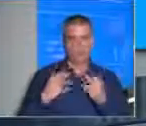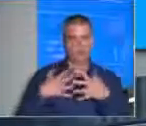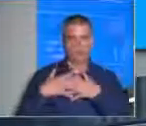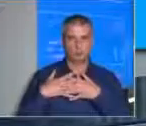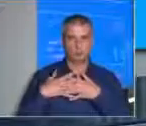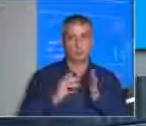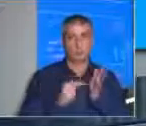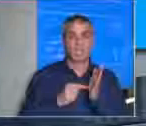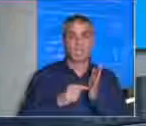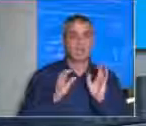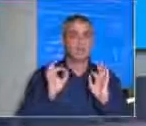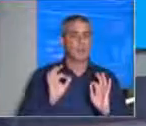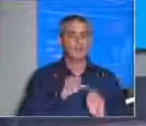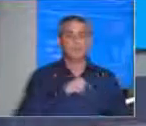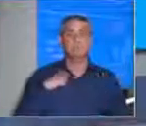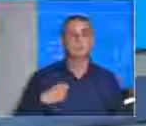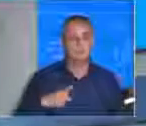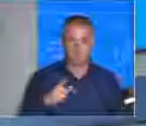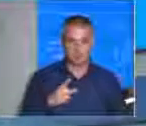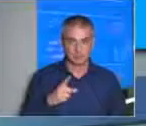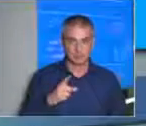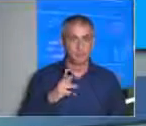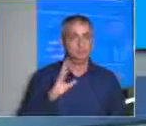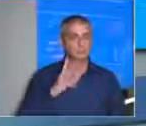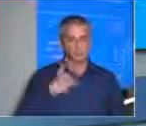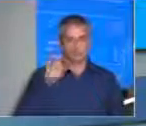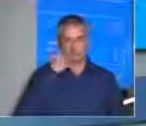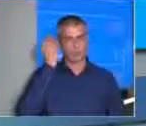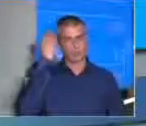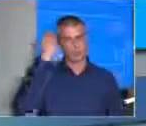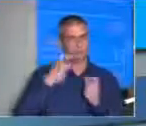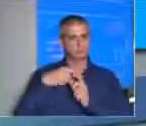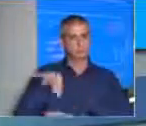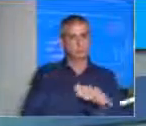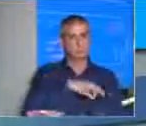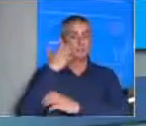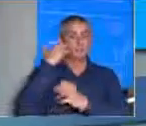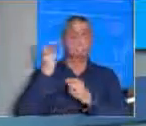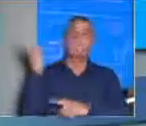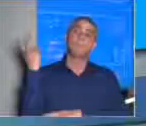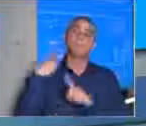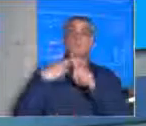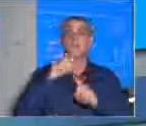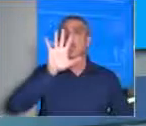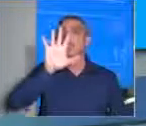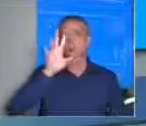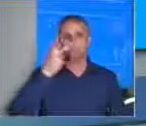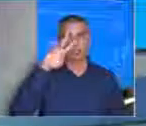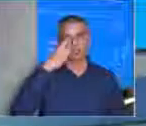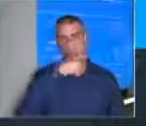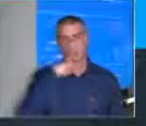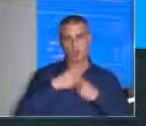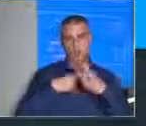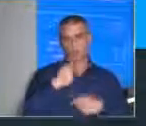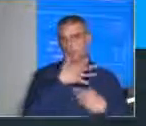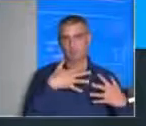הברית, משום שבאמת בסין בוגרים מחלקות להנדסה ומדעים מדויקים פי 5 תלמידים מדי